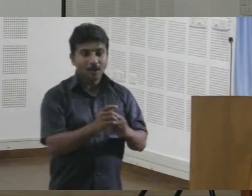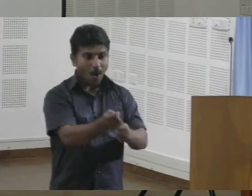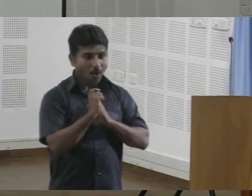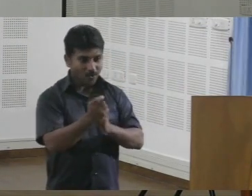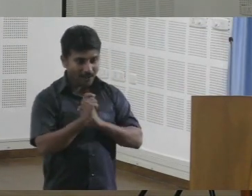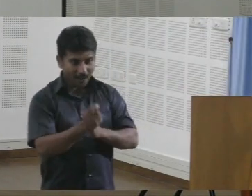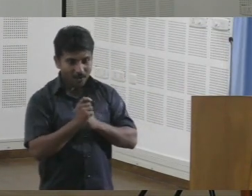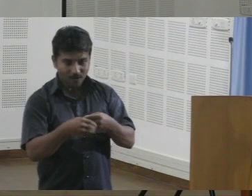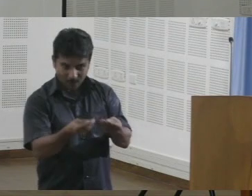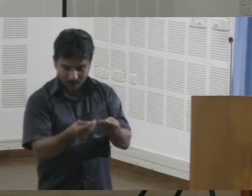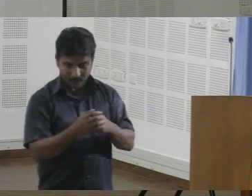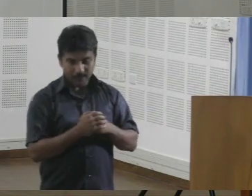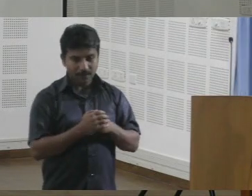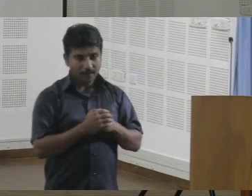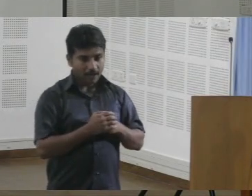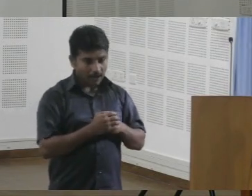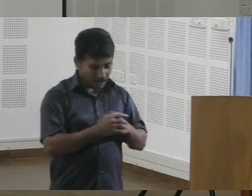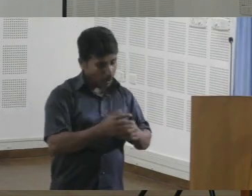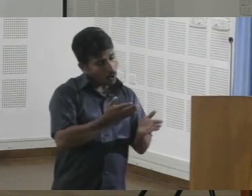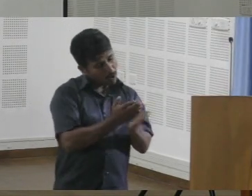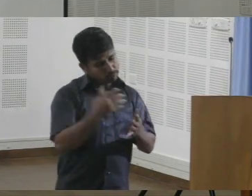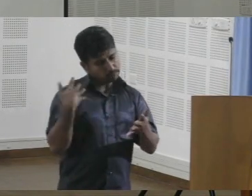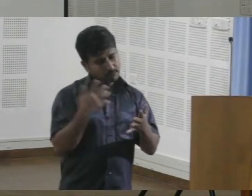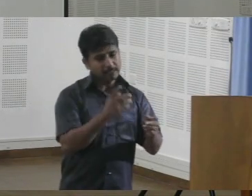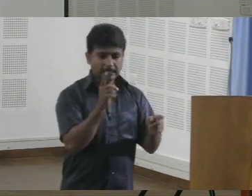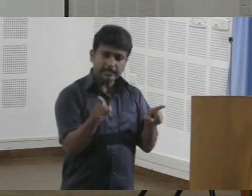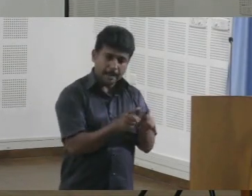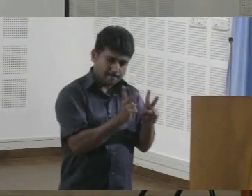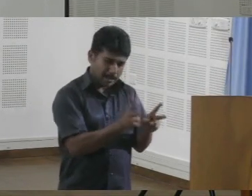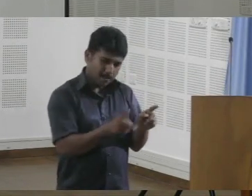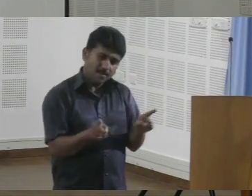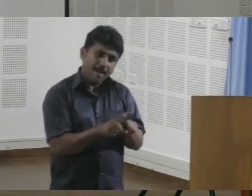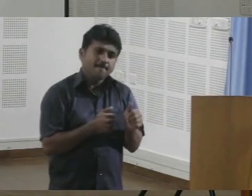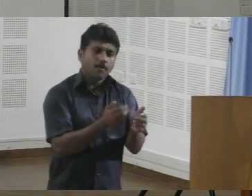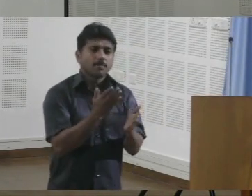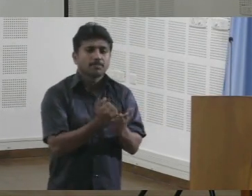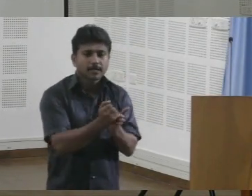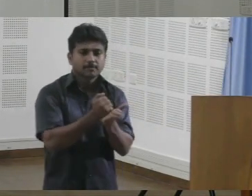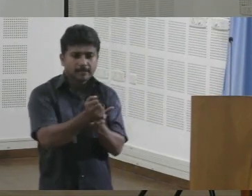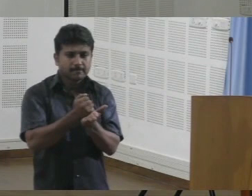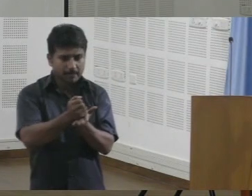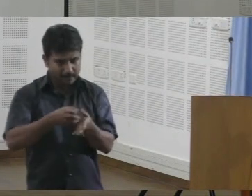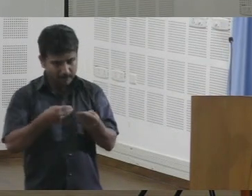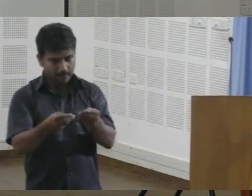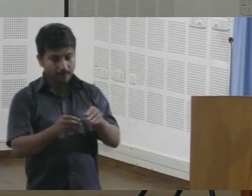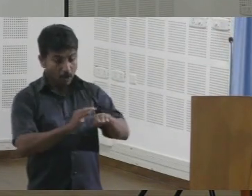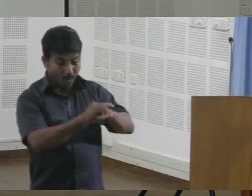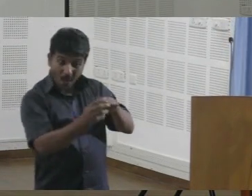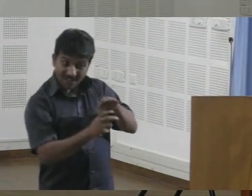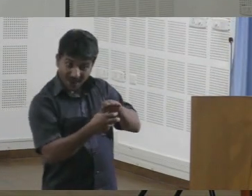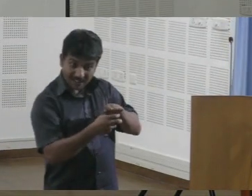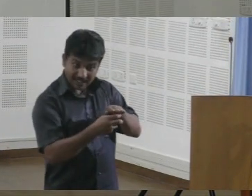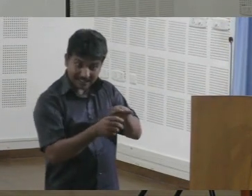റൈഡിംഗ്, ഇതെല്ലാം കൺസിസ്റ്റൻ്റ് ആയിട്ട് ചെയ്യാൻ തുടങ്ങി. അങ്ങനെ ഈ റോളർ സ്കേറ്റിംഗ് ഇൻട്രൊഡ്യൂസ് ചെയ്തപ്പോൾ